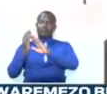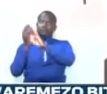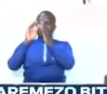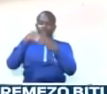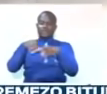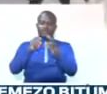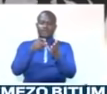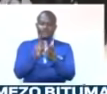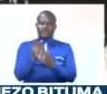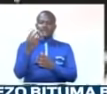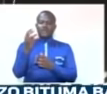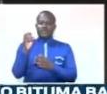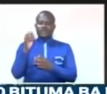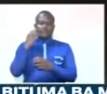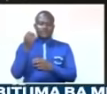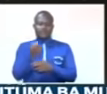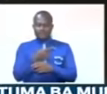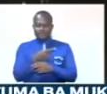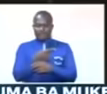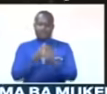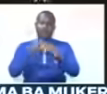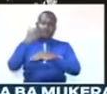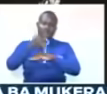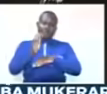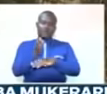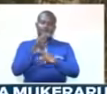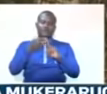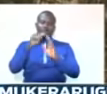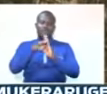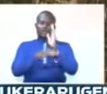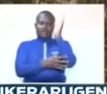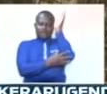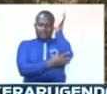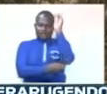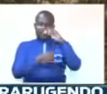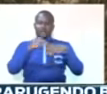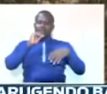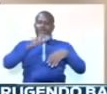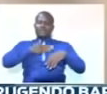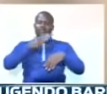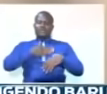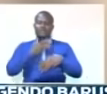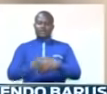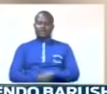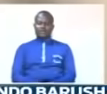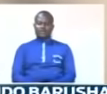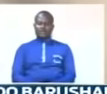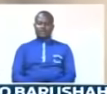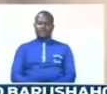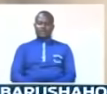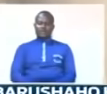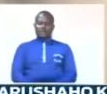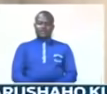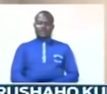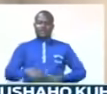buryo kimwishyura 400,000 buri kwezi. Nyuma yo gukurwa ku rutonde rw'abatishoboye ntiyabyishimiye. Numva nago